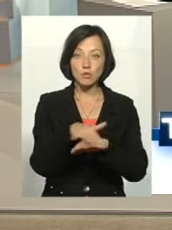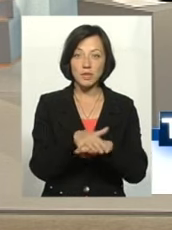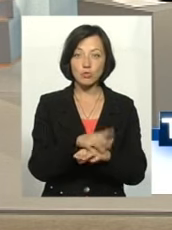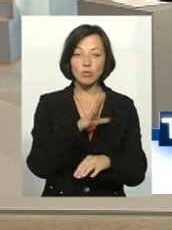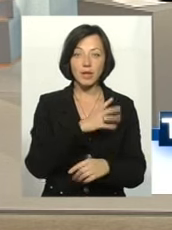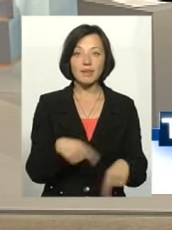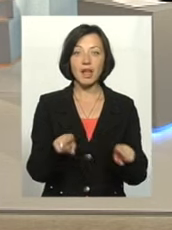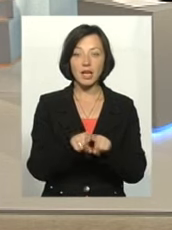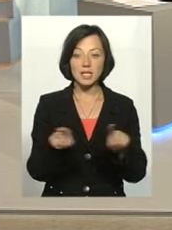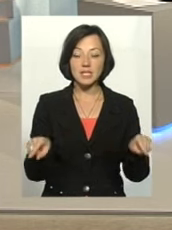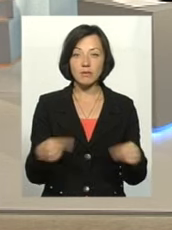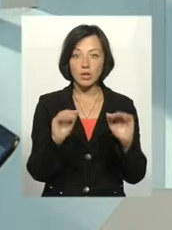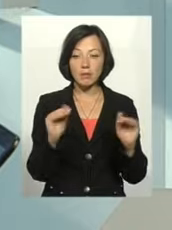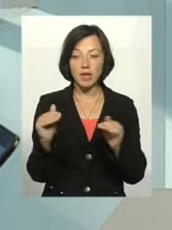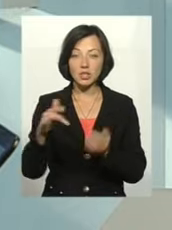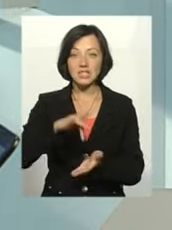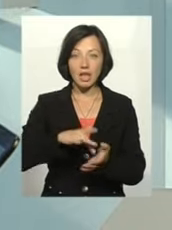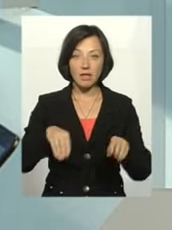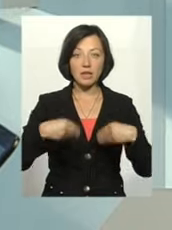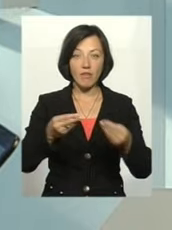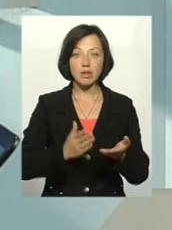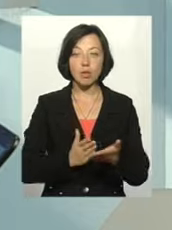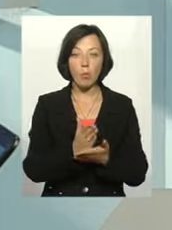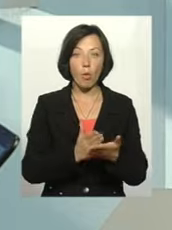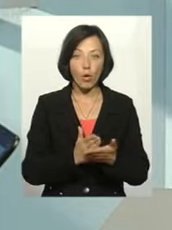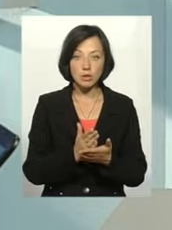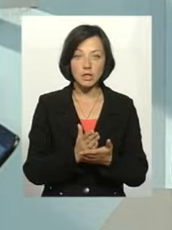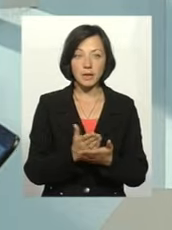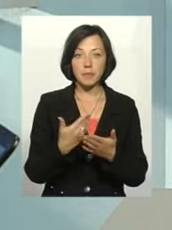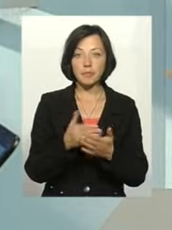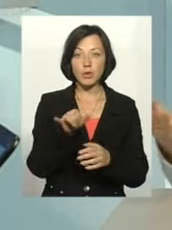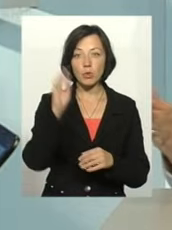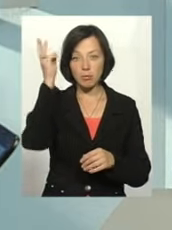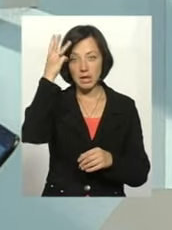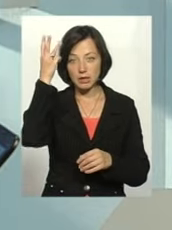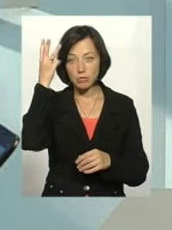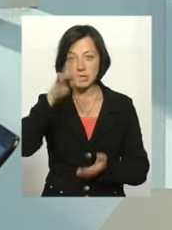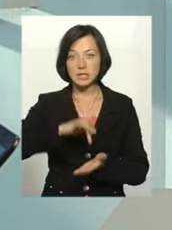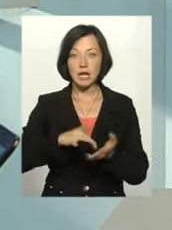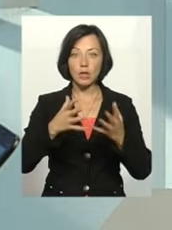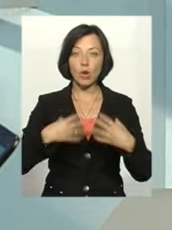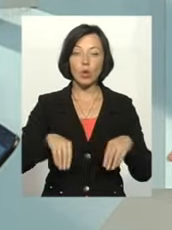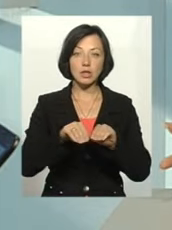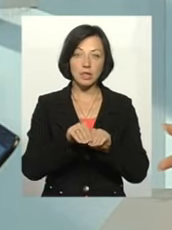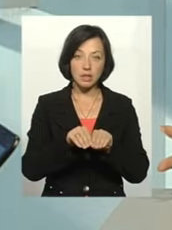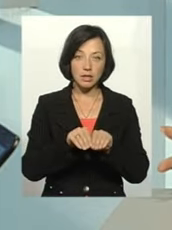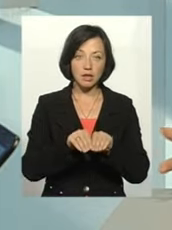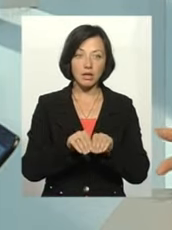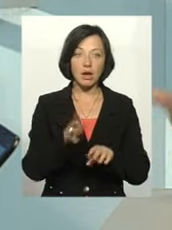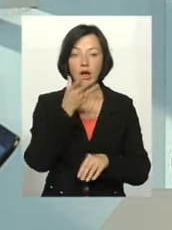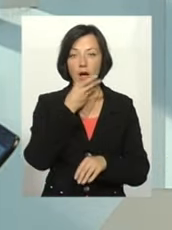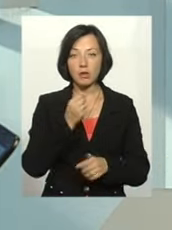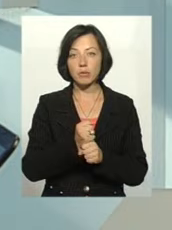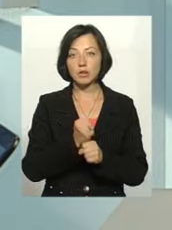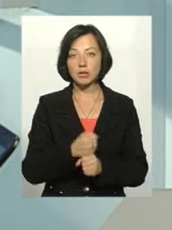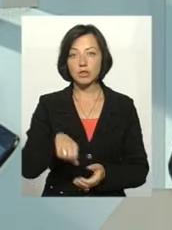були ось такі створені невеличкі центри, де б надавалися послуги, як, приміром, у Хмельницькому центр «Родина», який гарно працює,